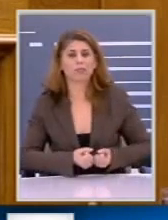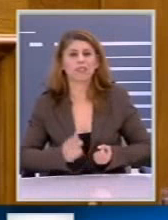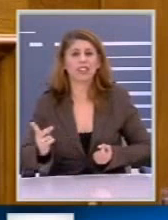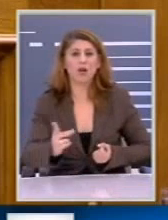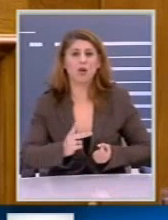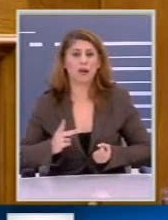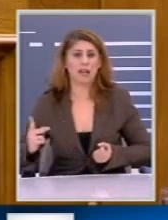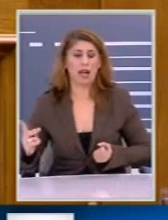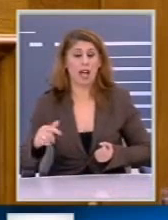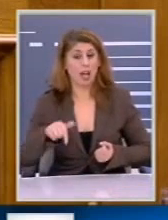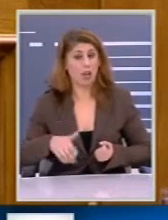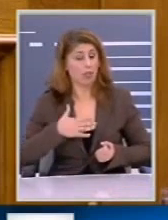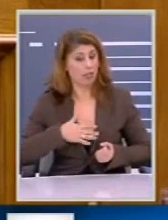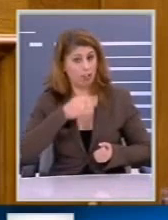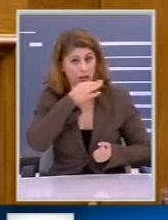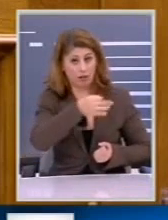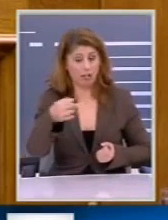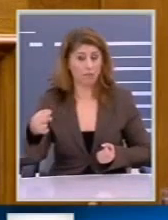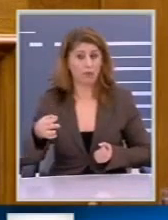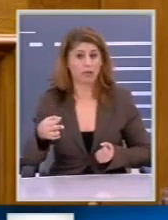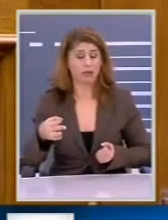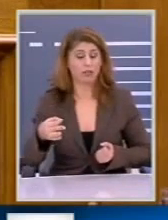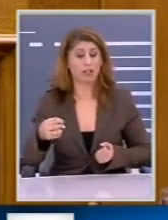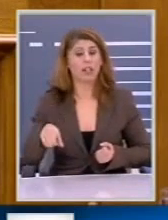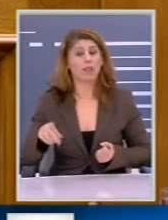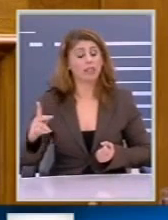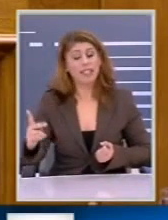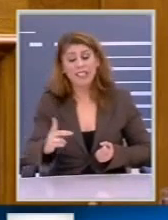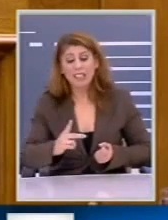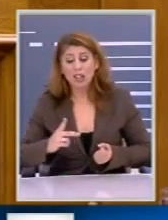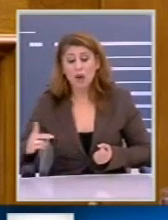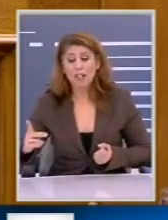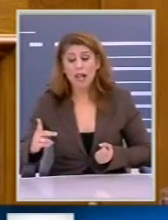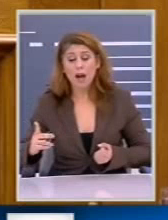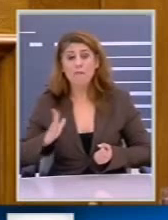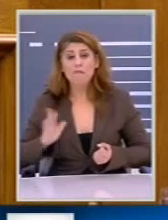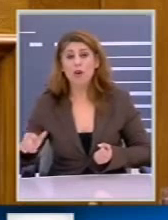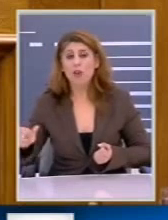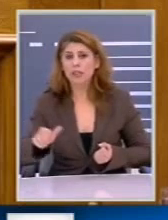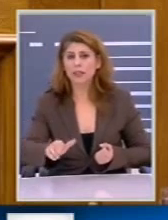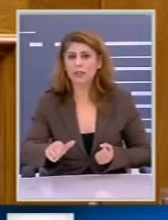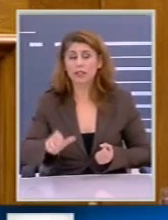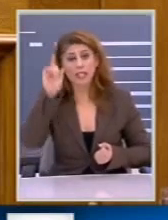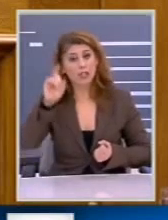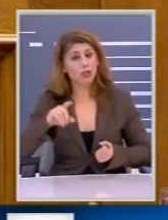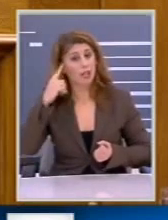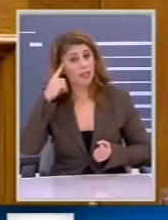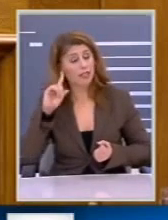δήλωση απευθυνόμενος αποκλειστικά στην τελευταία αυτή κατηγορία πολιτών. Ίσως από άγνοια,